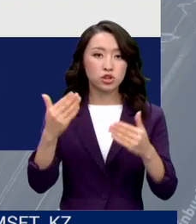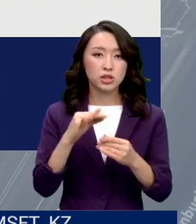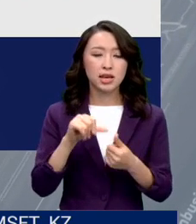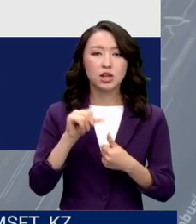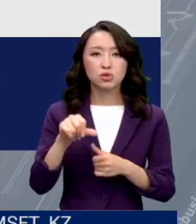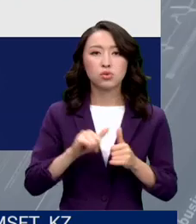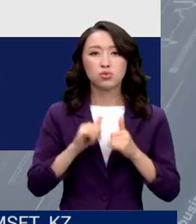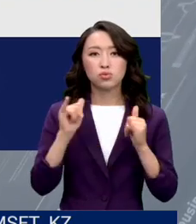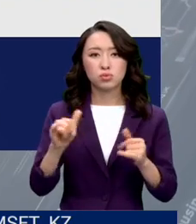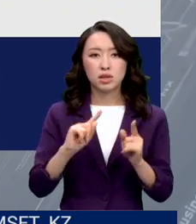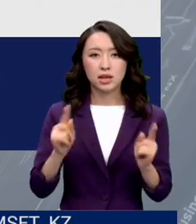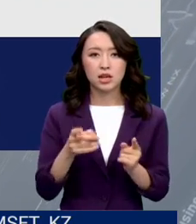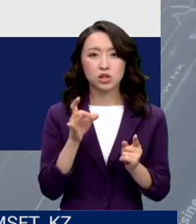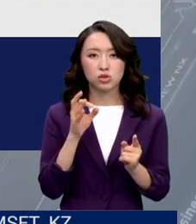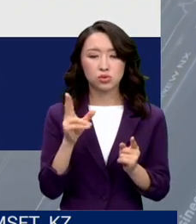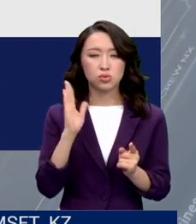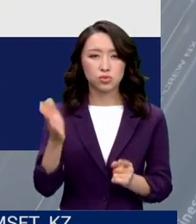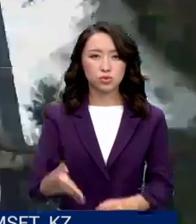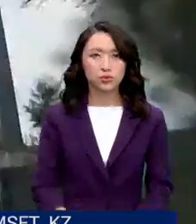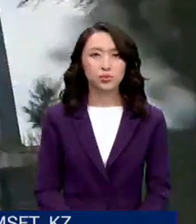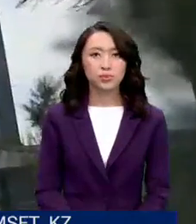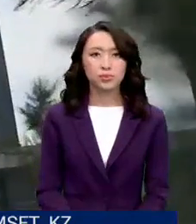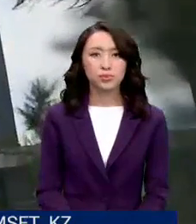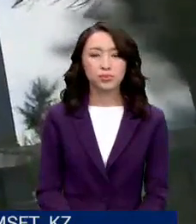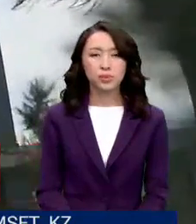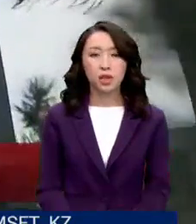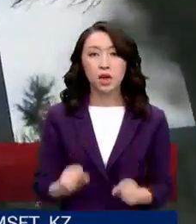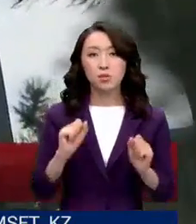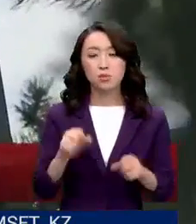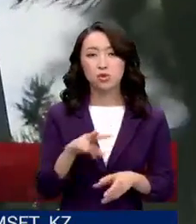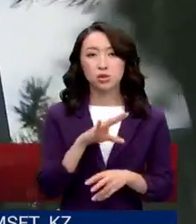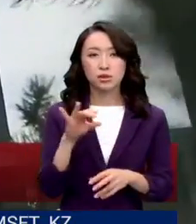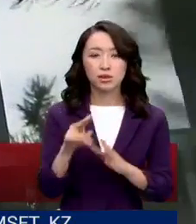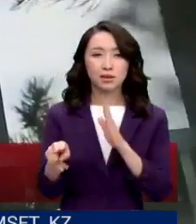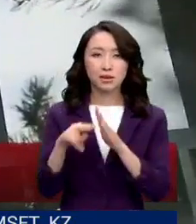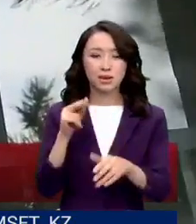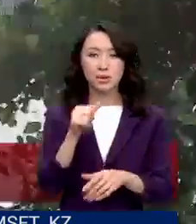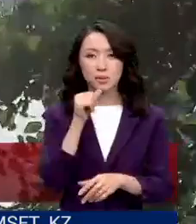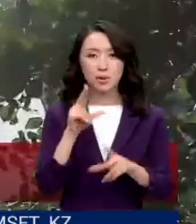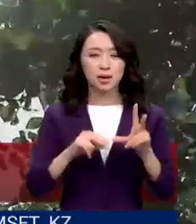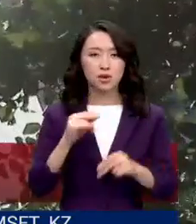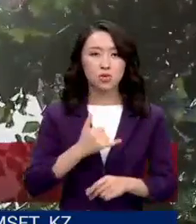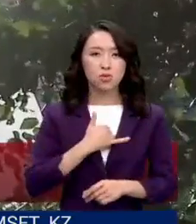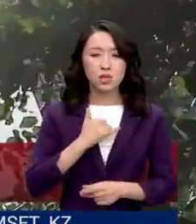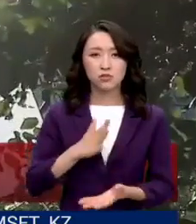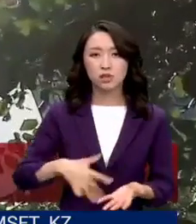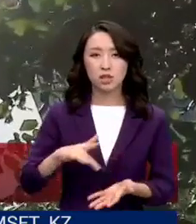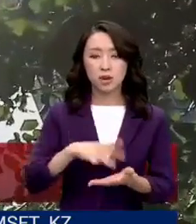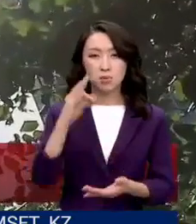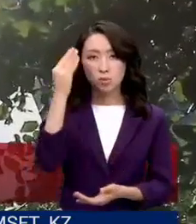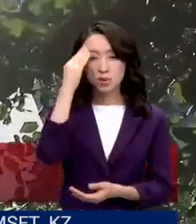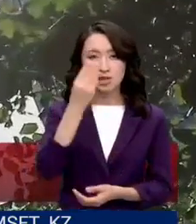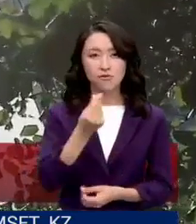особенно усилились в краткосрочной перспективе. А может ли сработать такой подход у нас в стране? По мнению финансиста